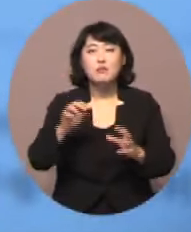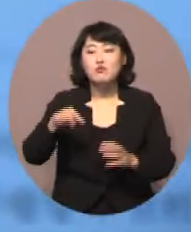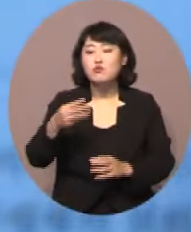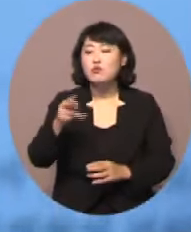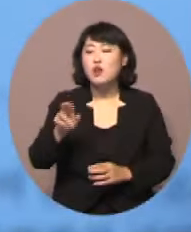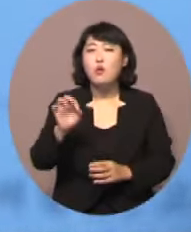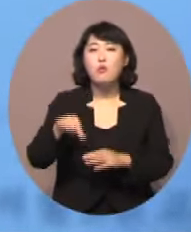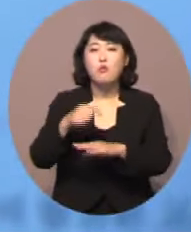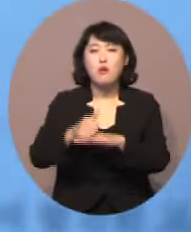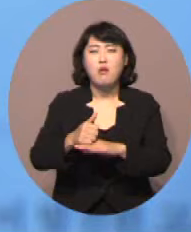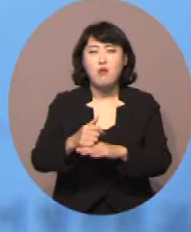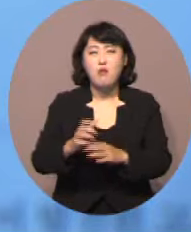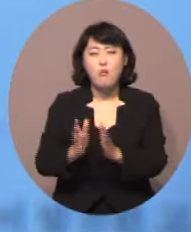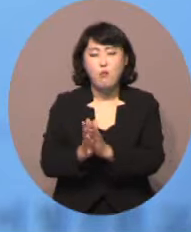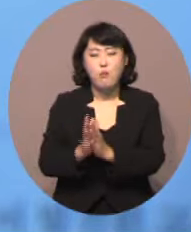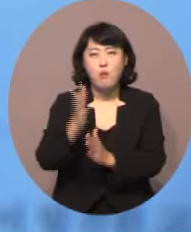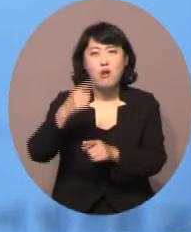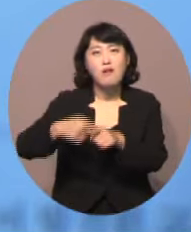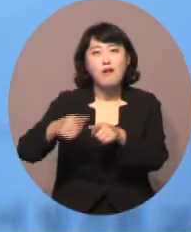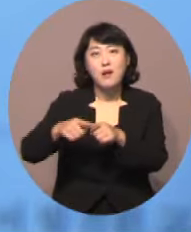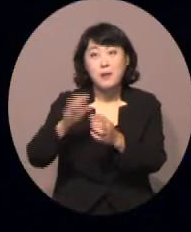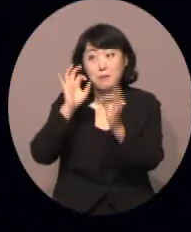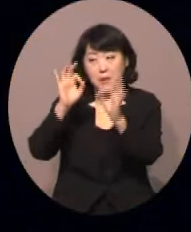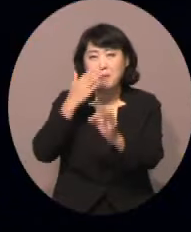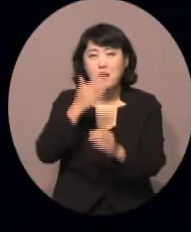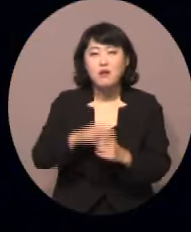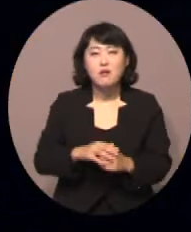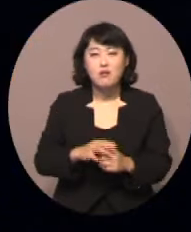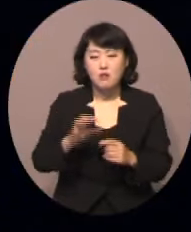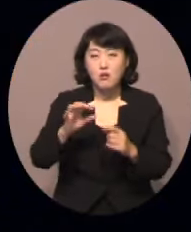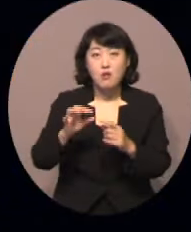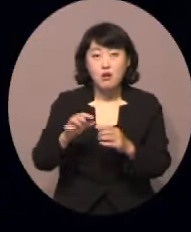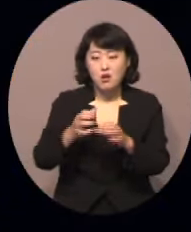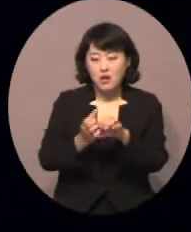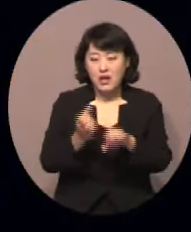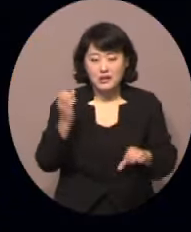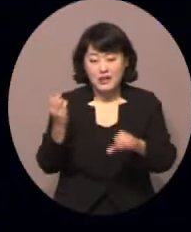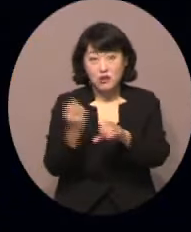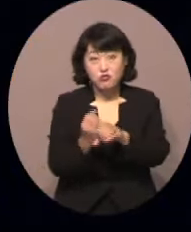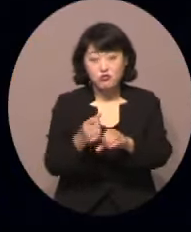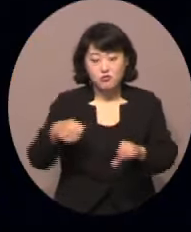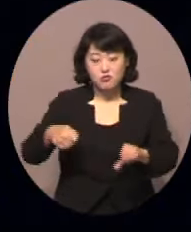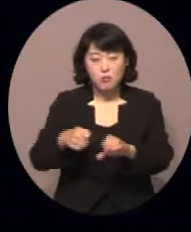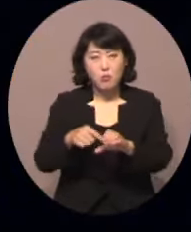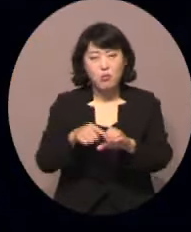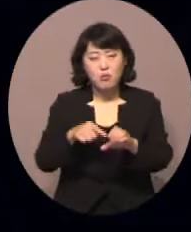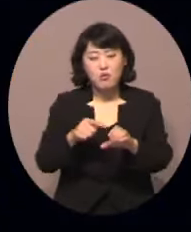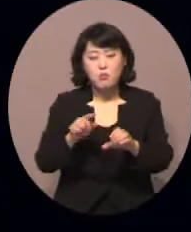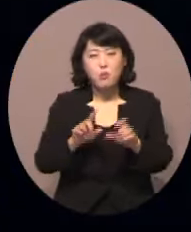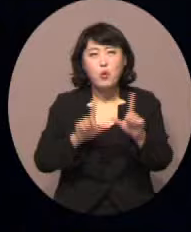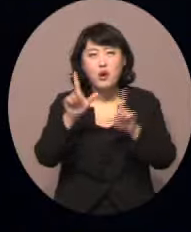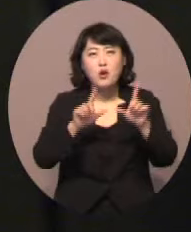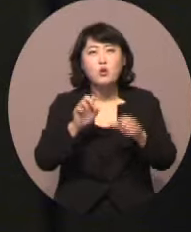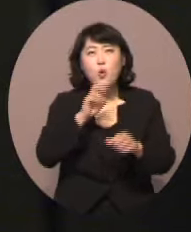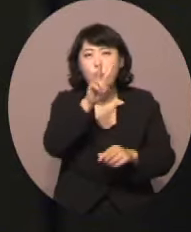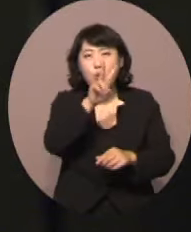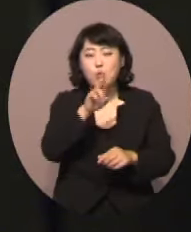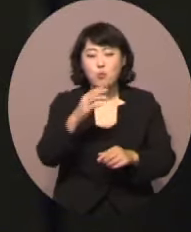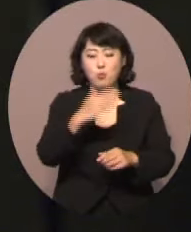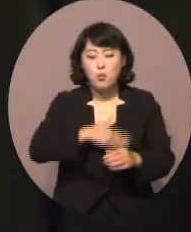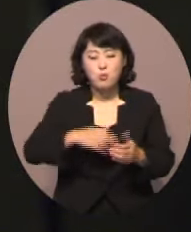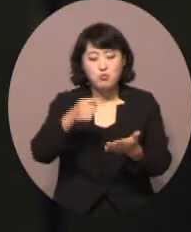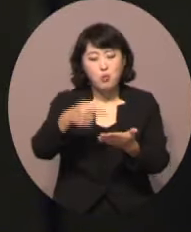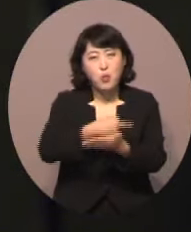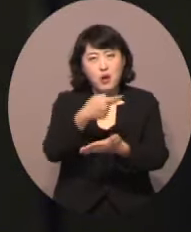등장합니다. 칼자루 끝에 달린 고리를 휘감은 정교한 두 마리의 용과 그 안에 장식된 용의 머리.